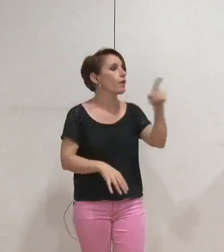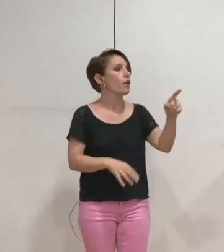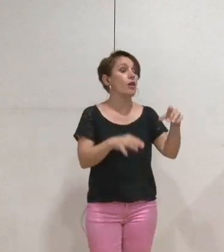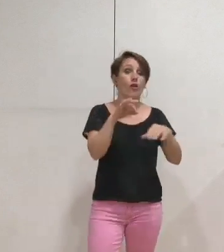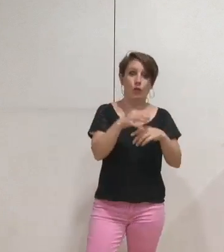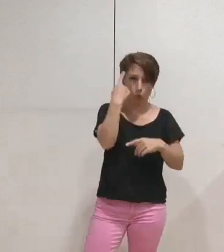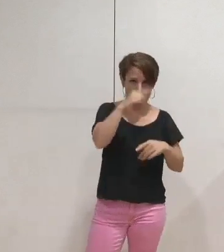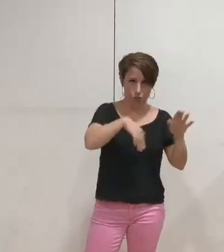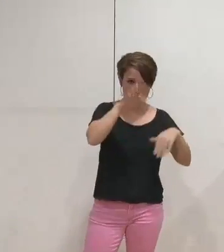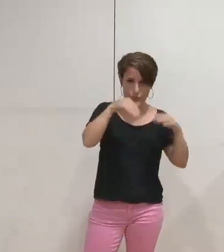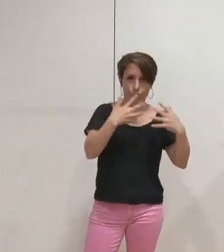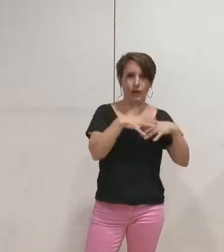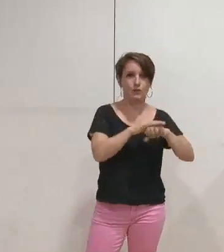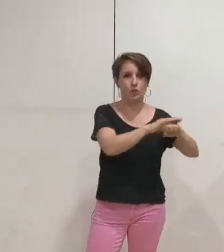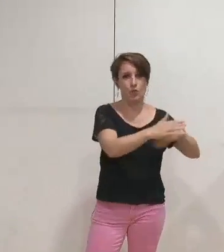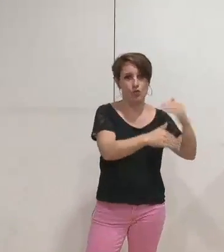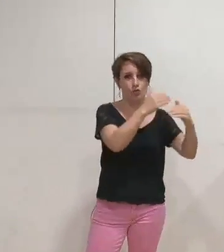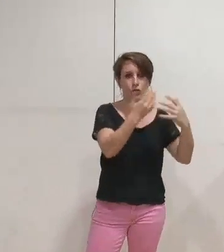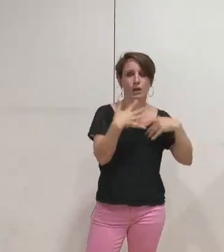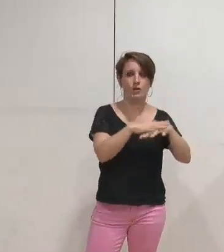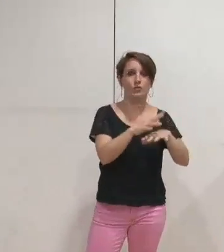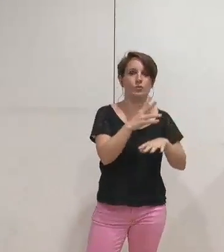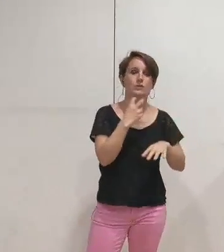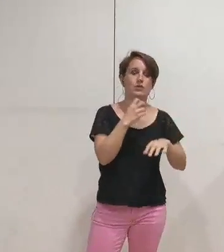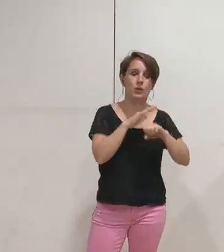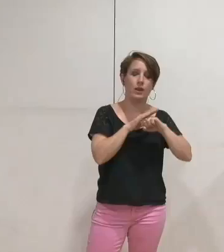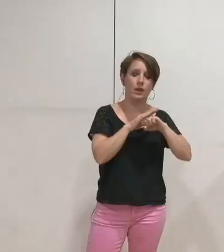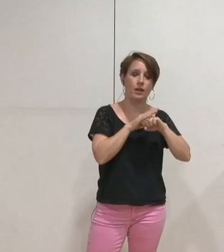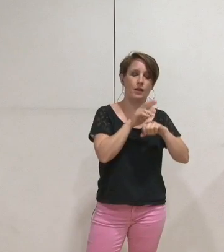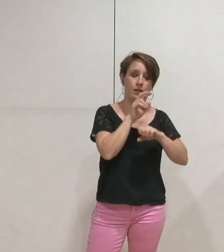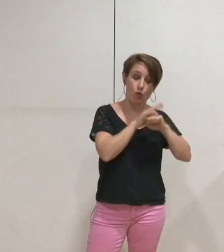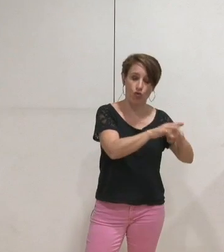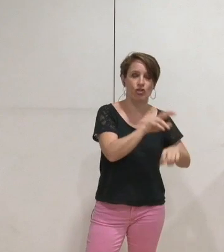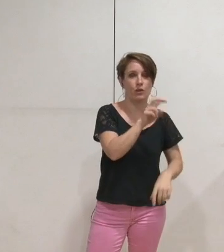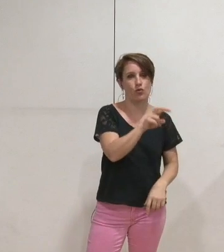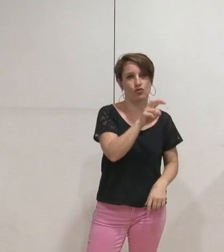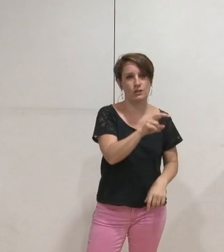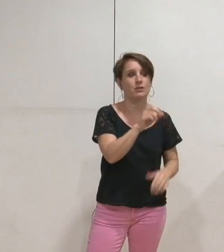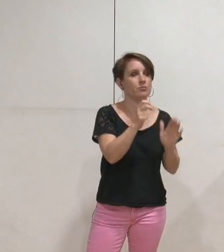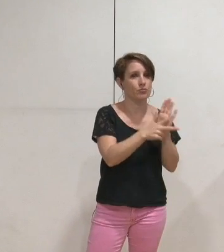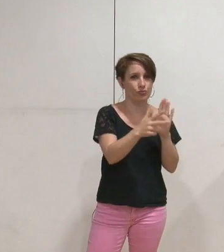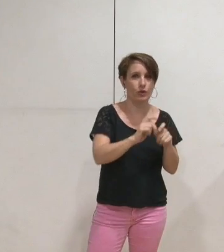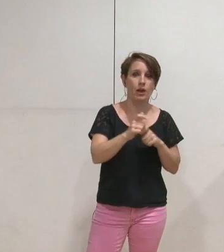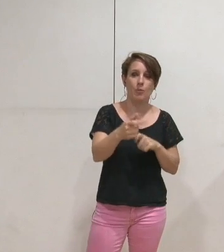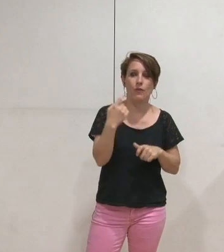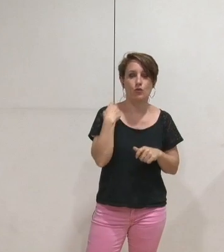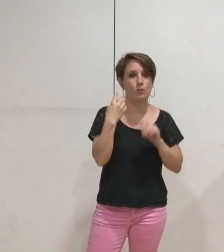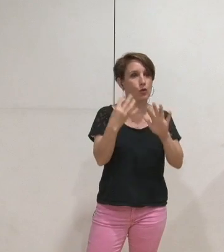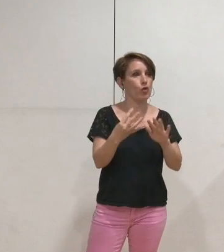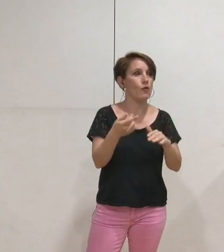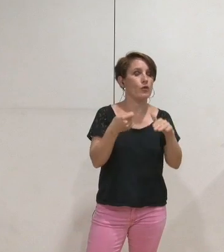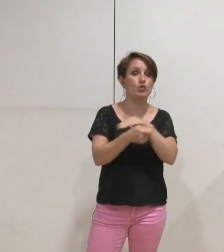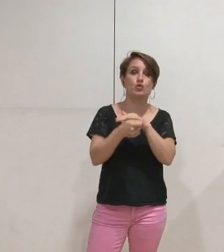rassemblement de gauche et de progrès rassemblement citoyen de la gauche et écologieque délibération adopté la 9 c'est des affectations de subvention sur